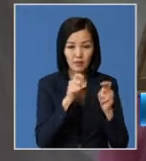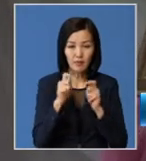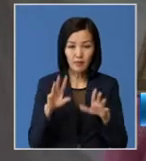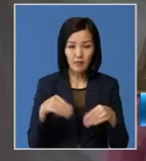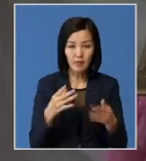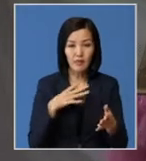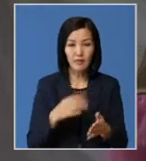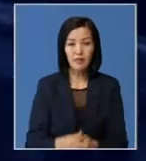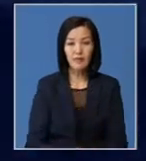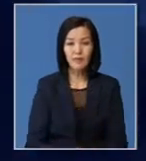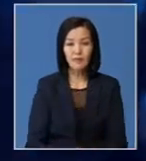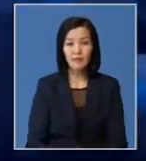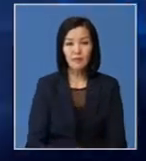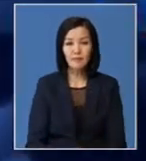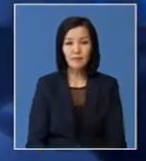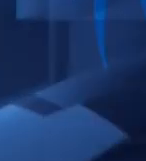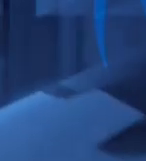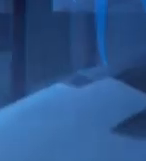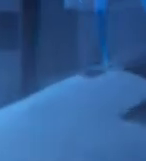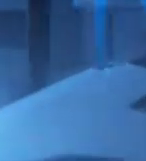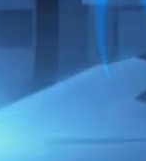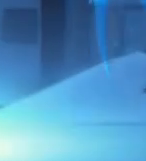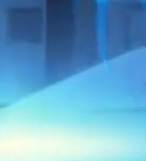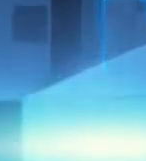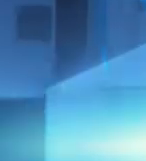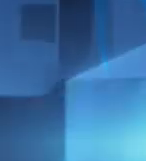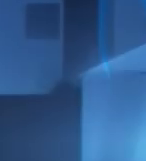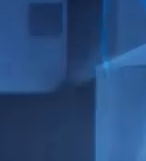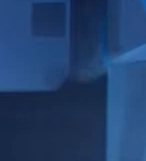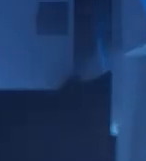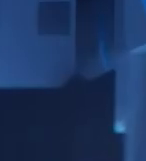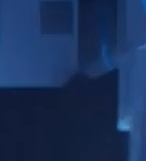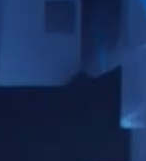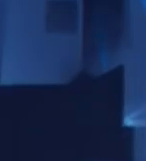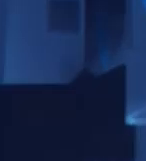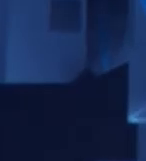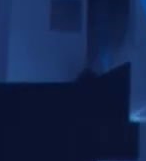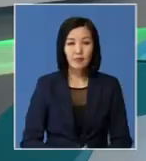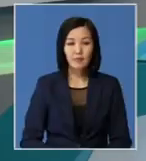бойынша марапатталды. Мадина Берқызы, Нұржан Мұқанов, Жетісу телеарнасы.